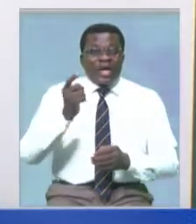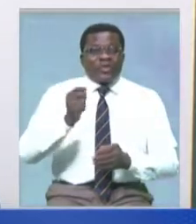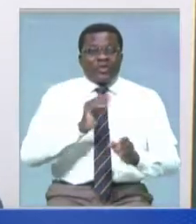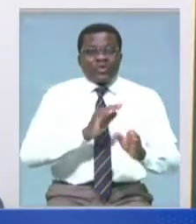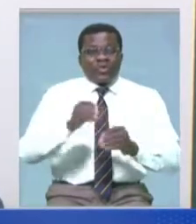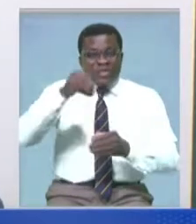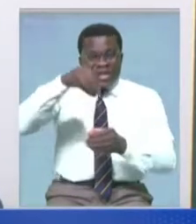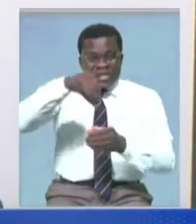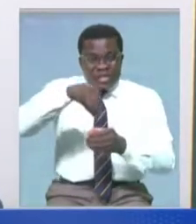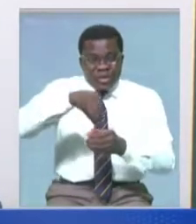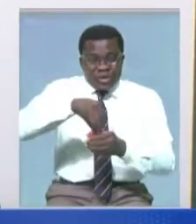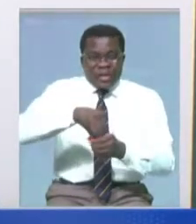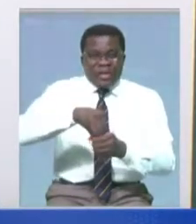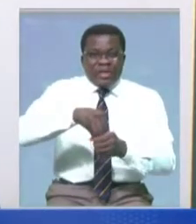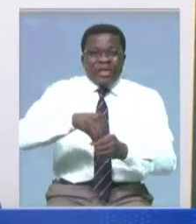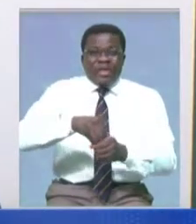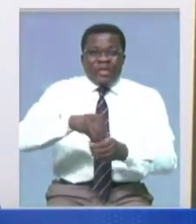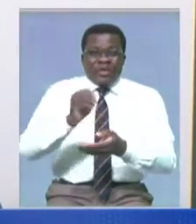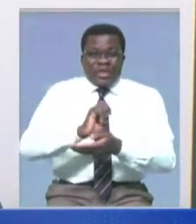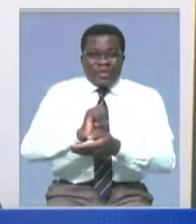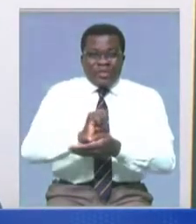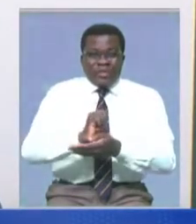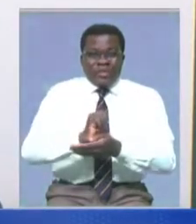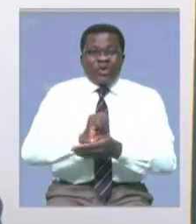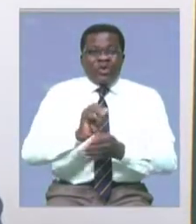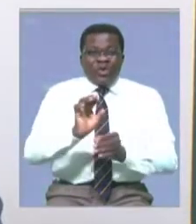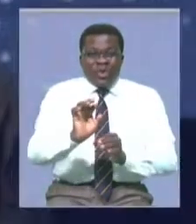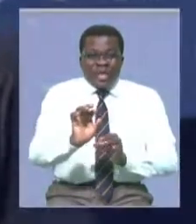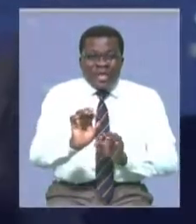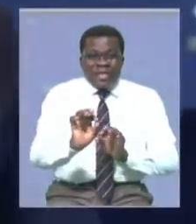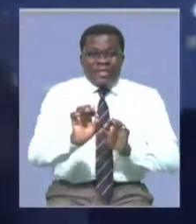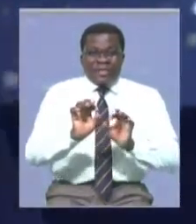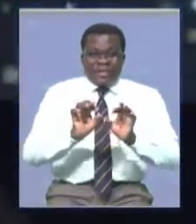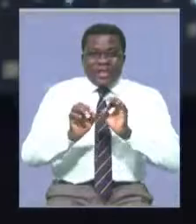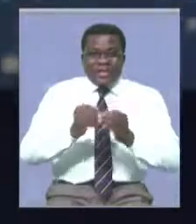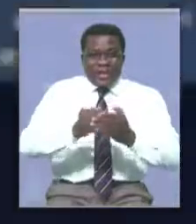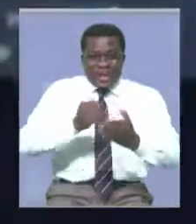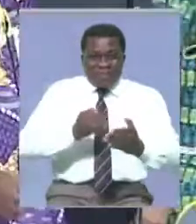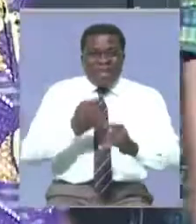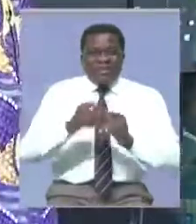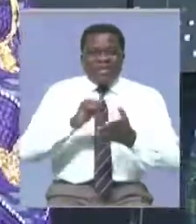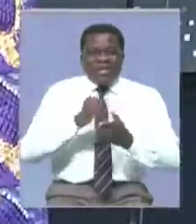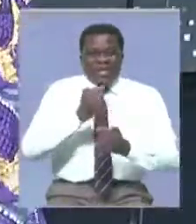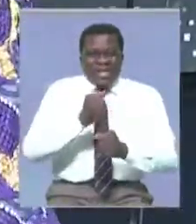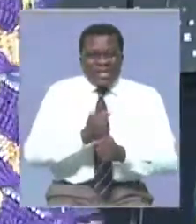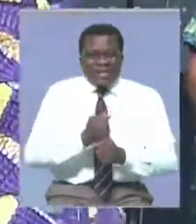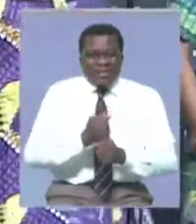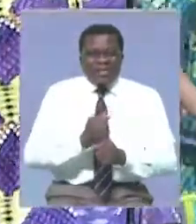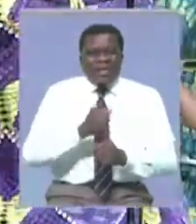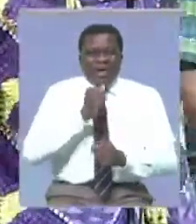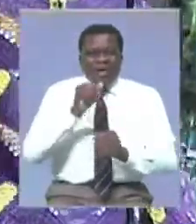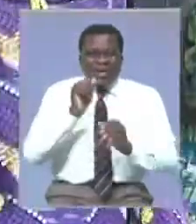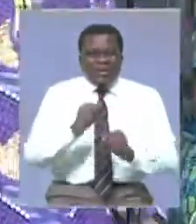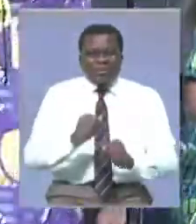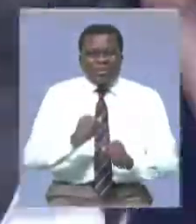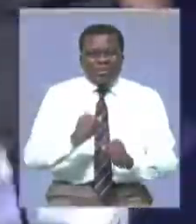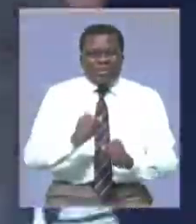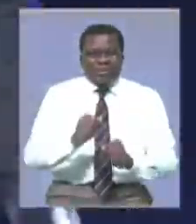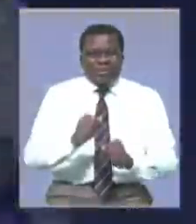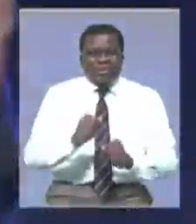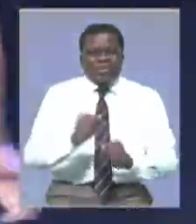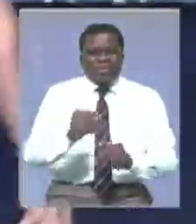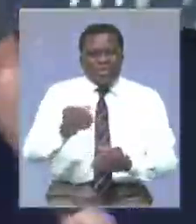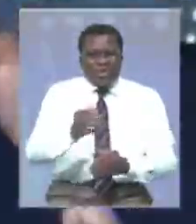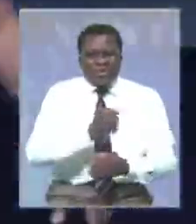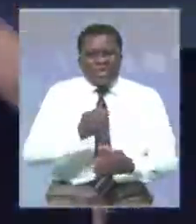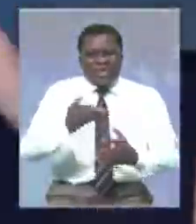fait partie de Bénin Top 10, la présélection, mais cette année, nous n'avons pas pu